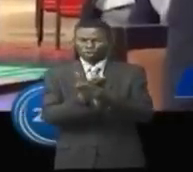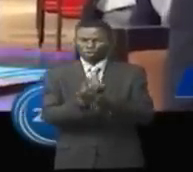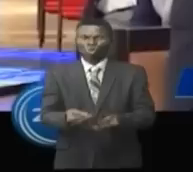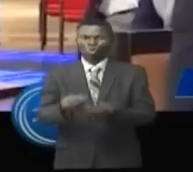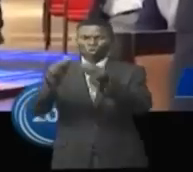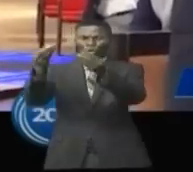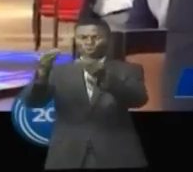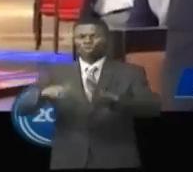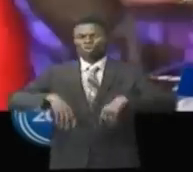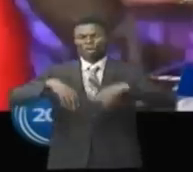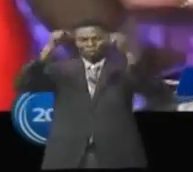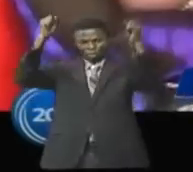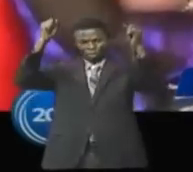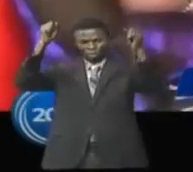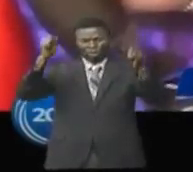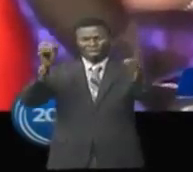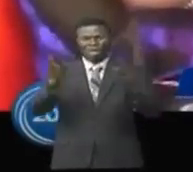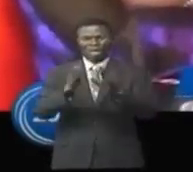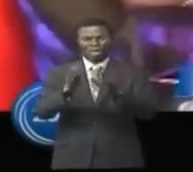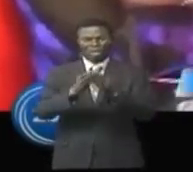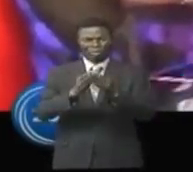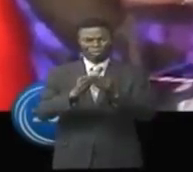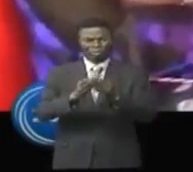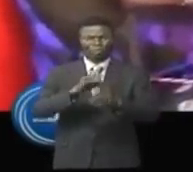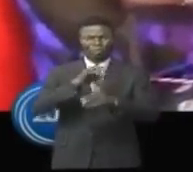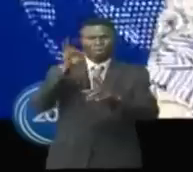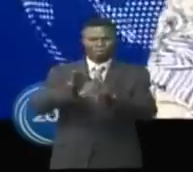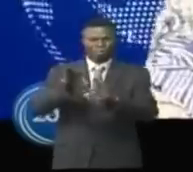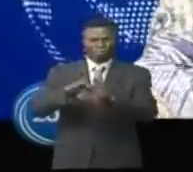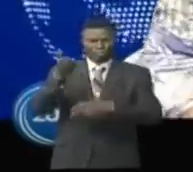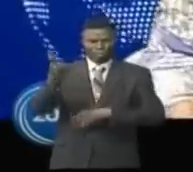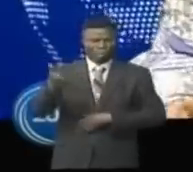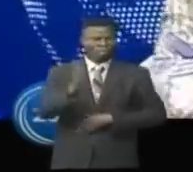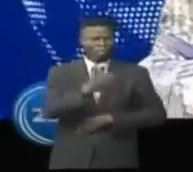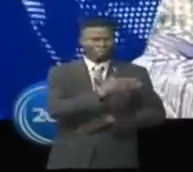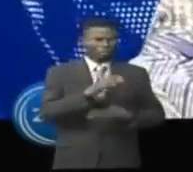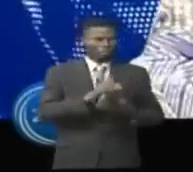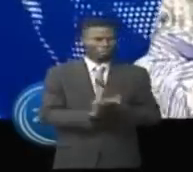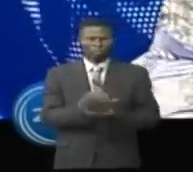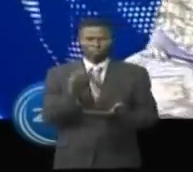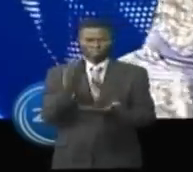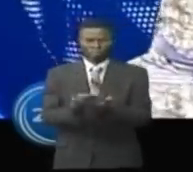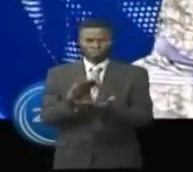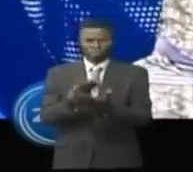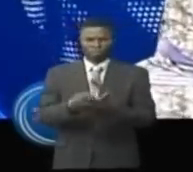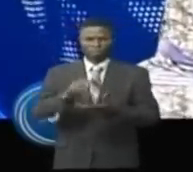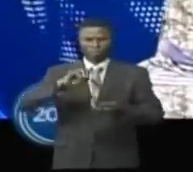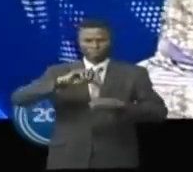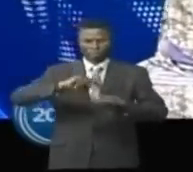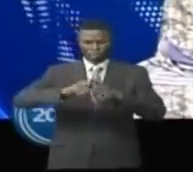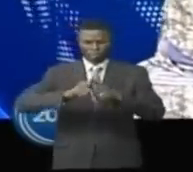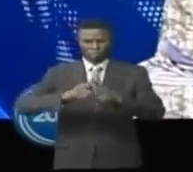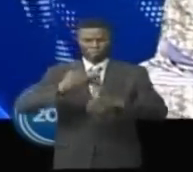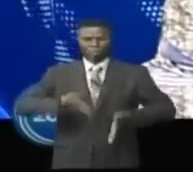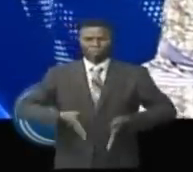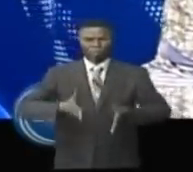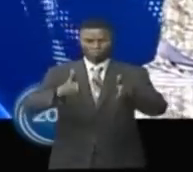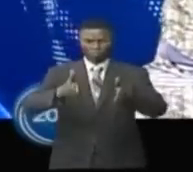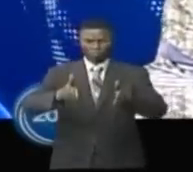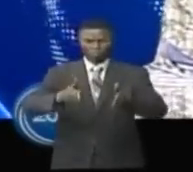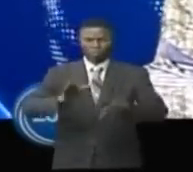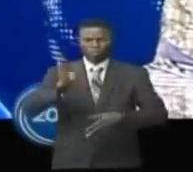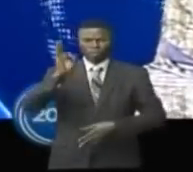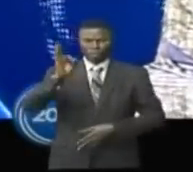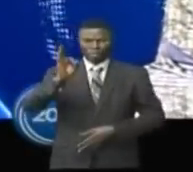à la validation de l'Assemblée plénière de la centrale électorale. Le fonds d'entretien routier, bien coté par la